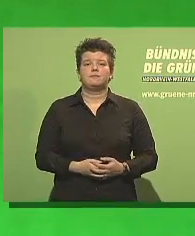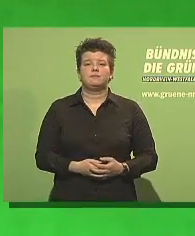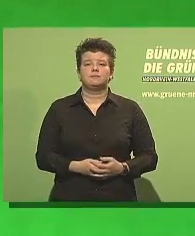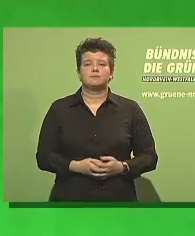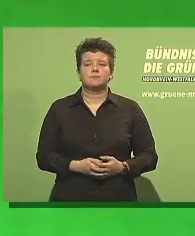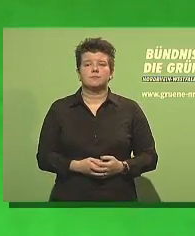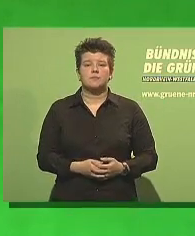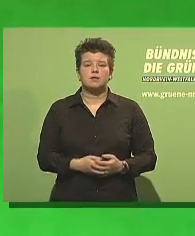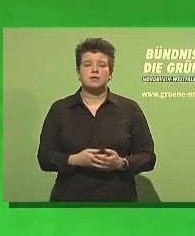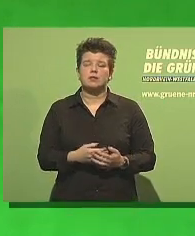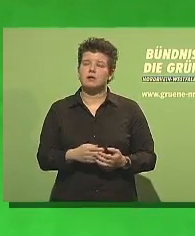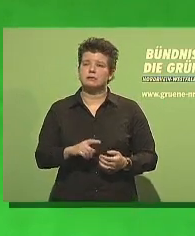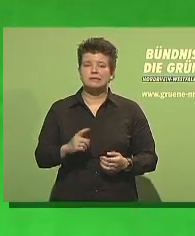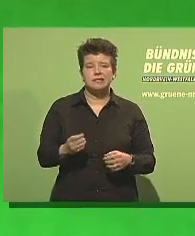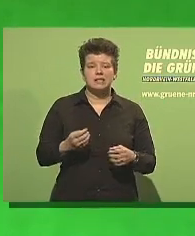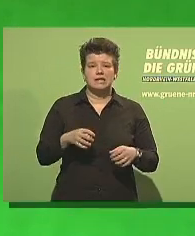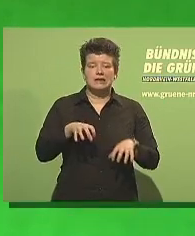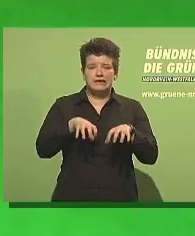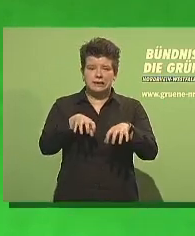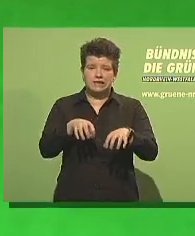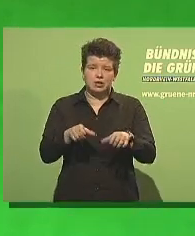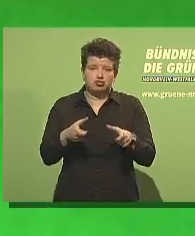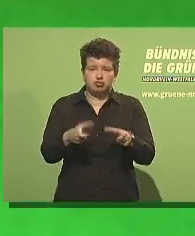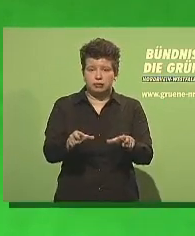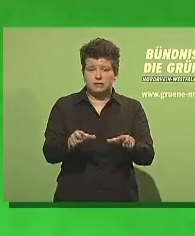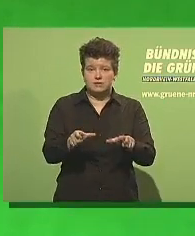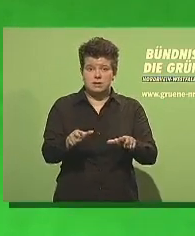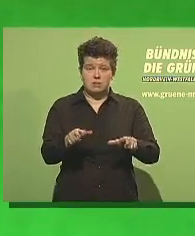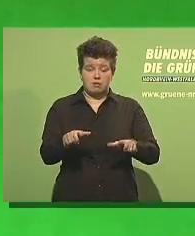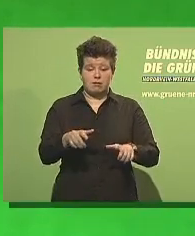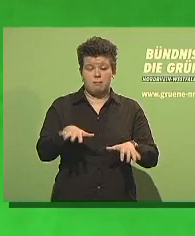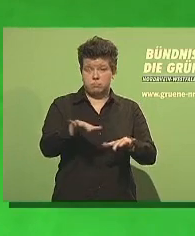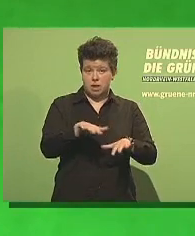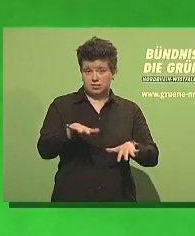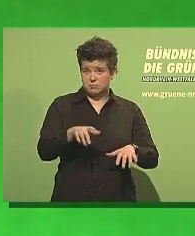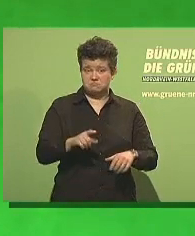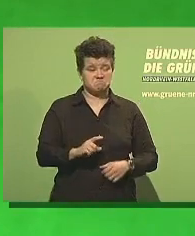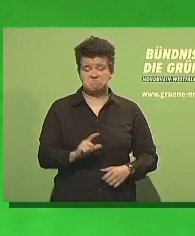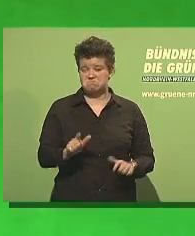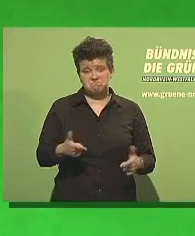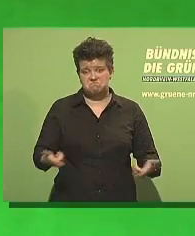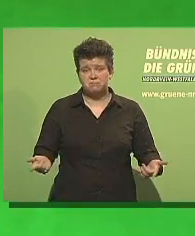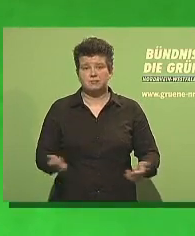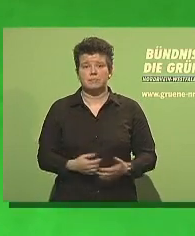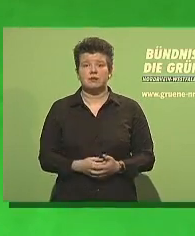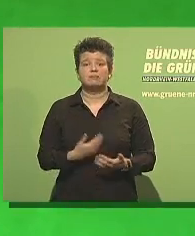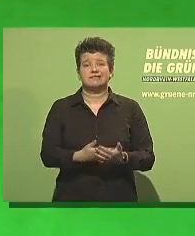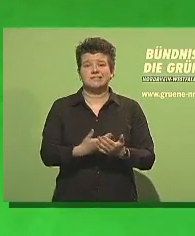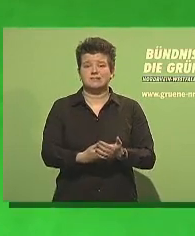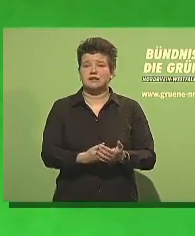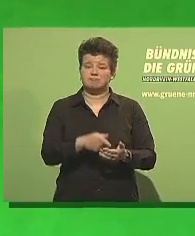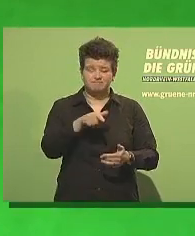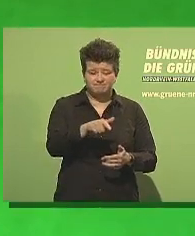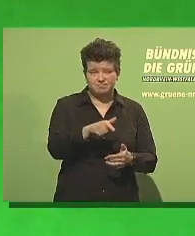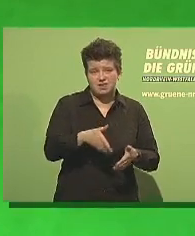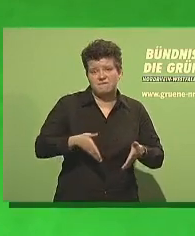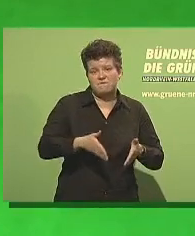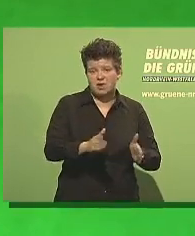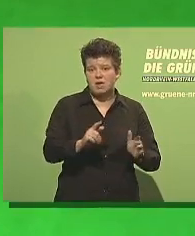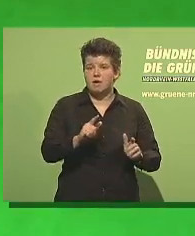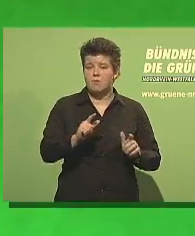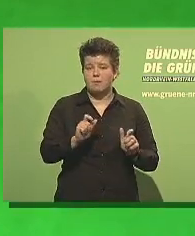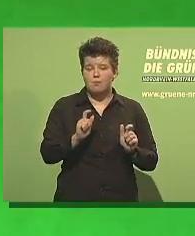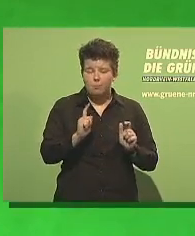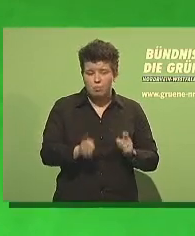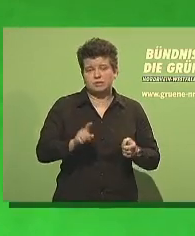für Tierschutz kein Platz mehr. Da ist für saubere Luft und sauberes Wasser kein Platz mehr. Und deshalb müssen wir diese falsche